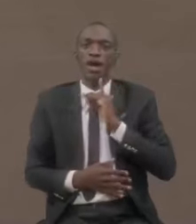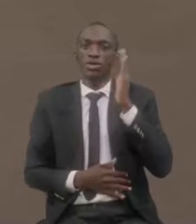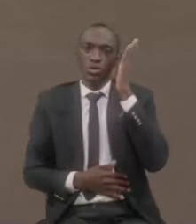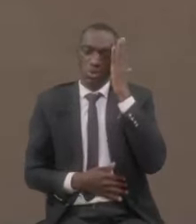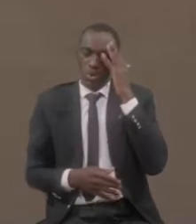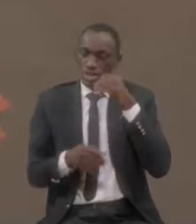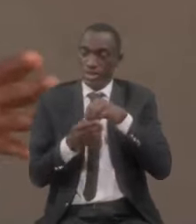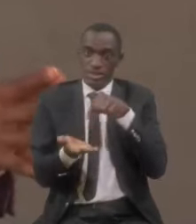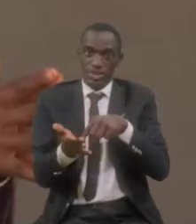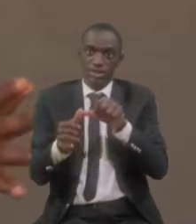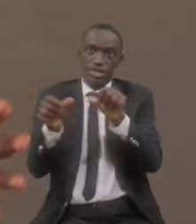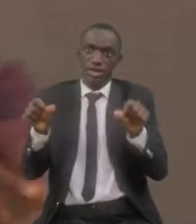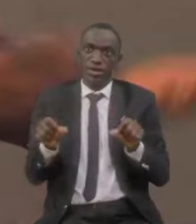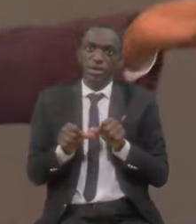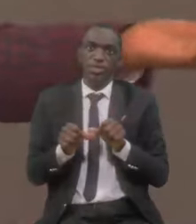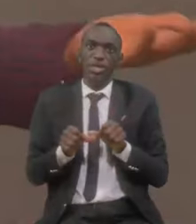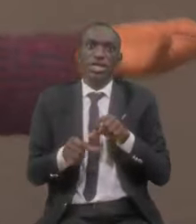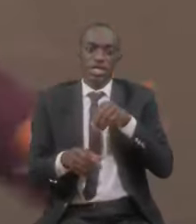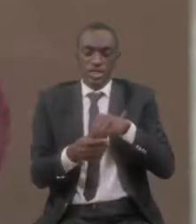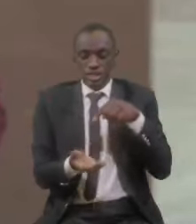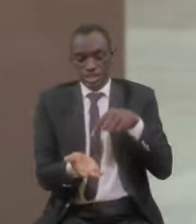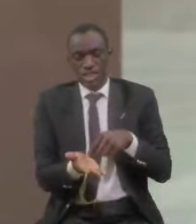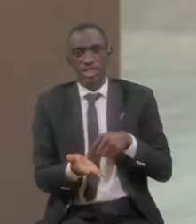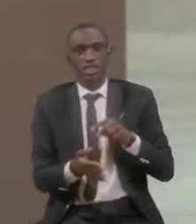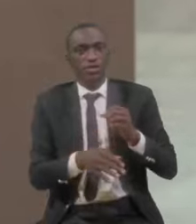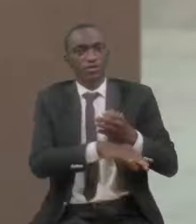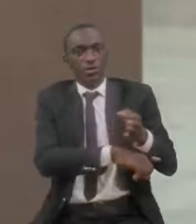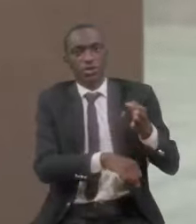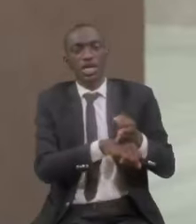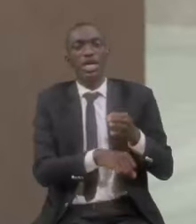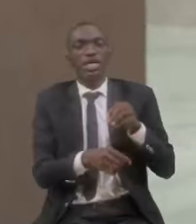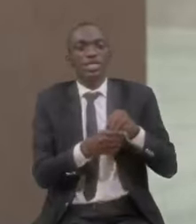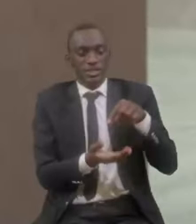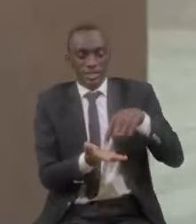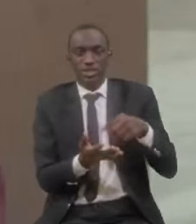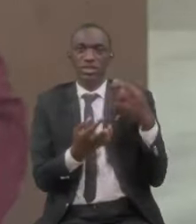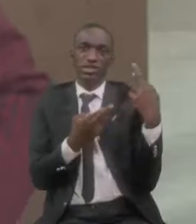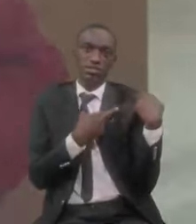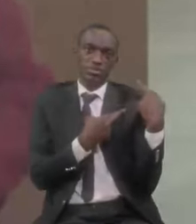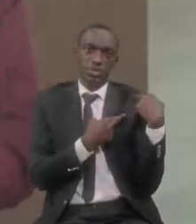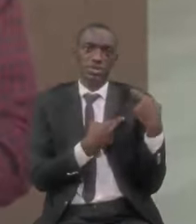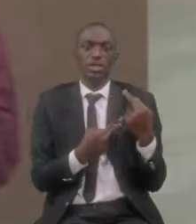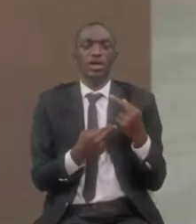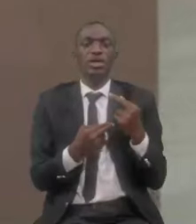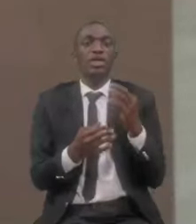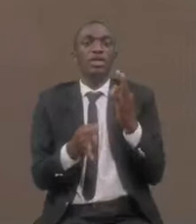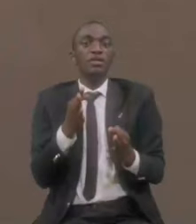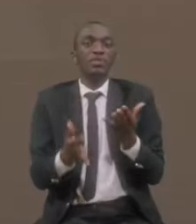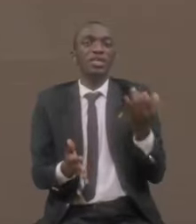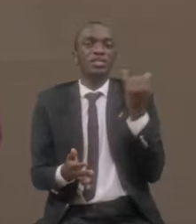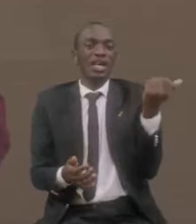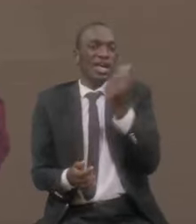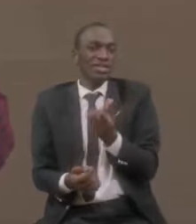domaine, dans tel devoir, dans telle responsabilité, s'il y a quelque chose dont j'ai